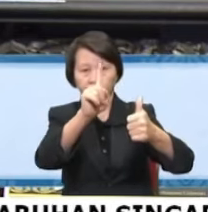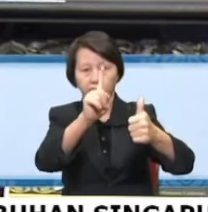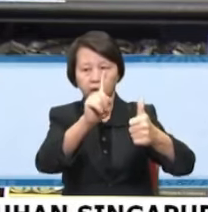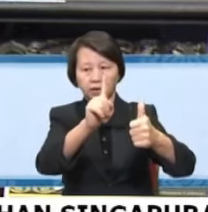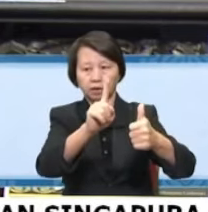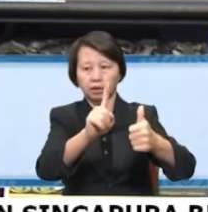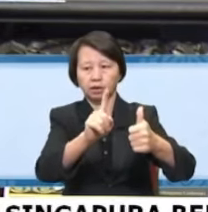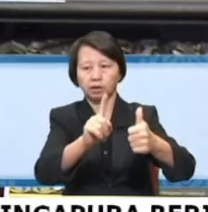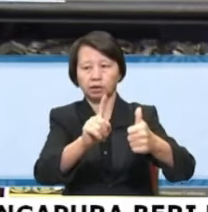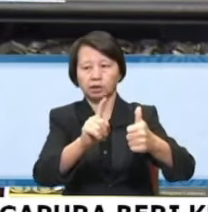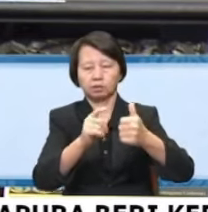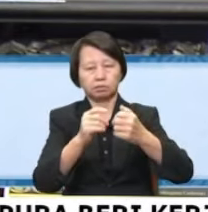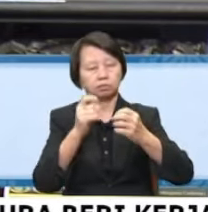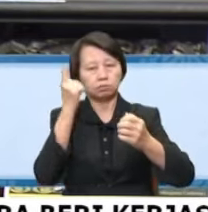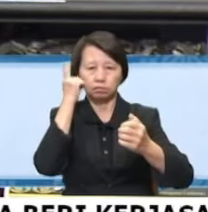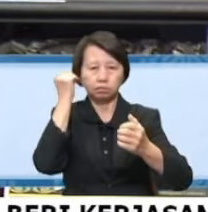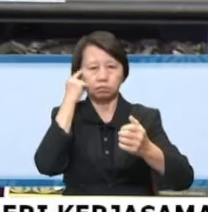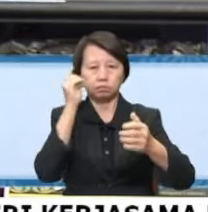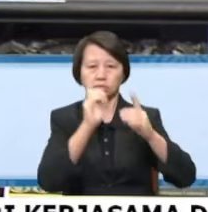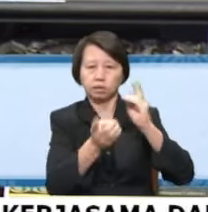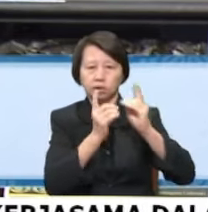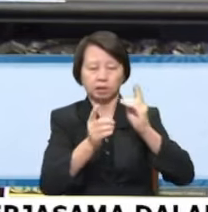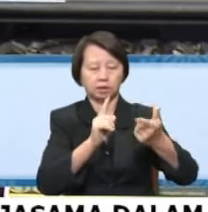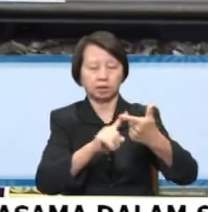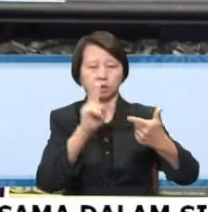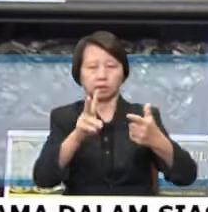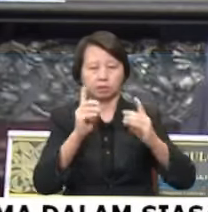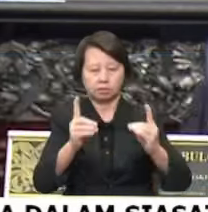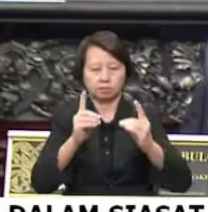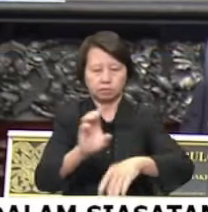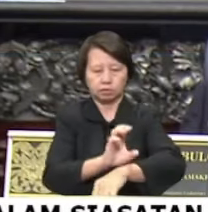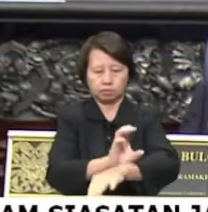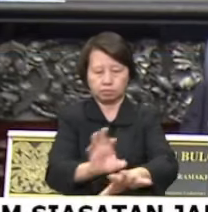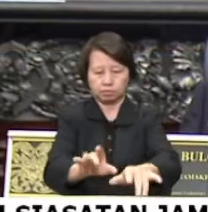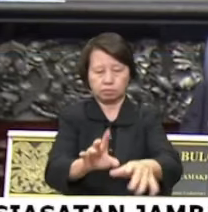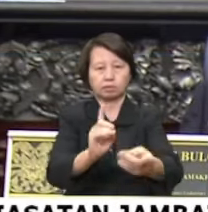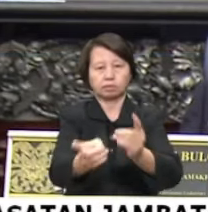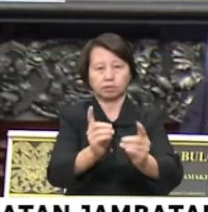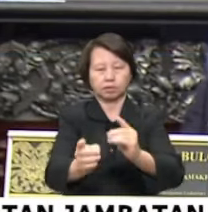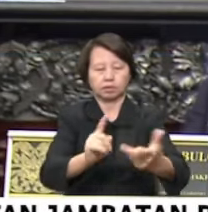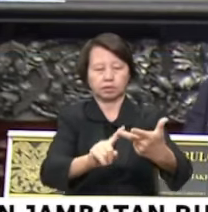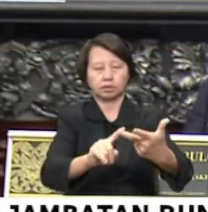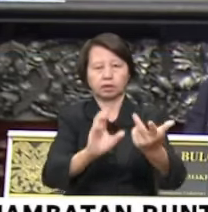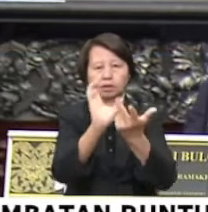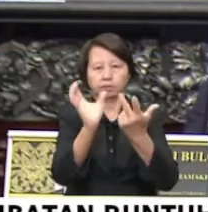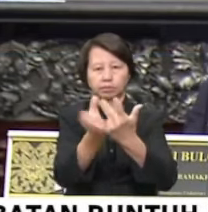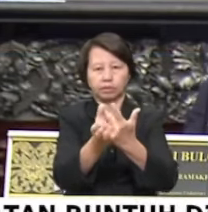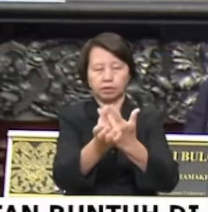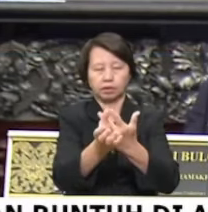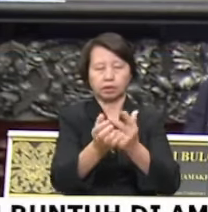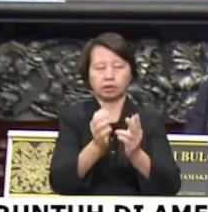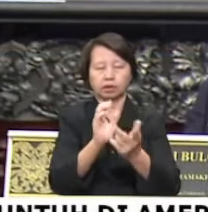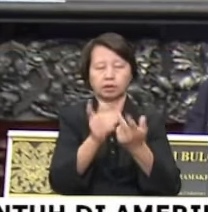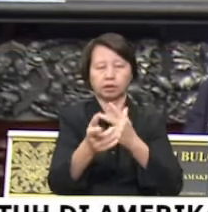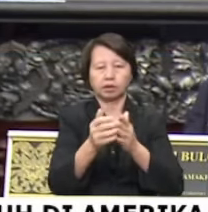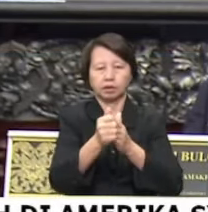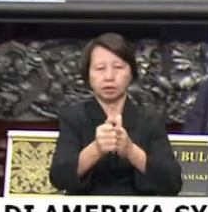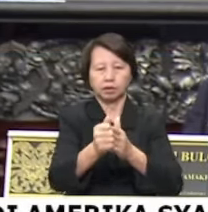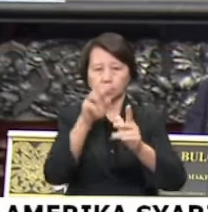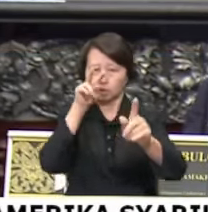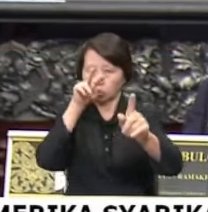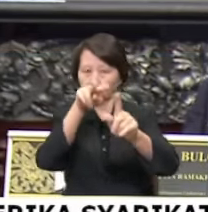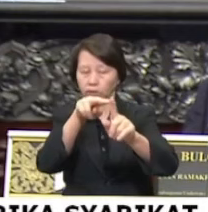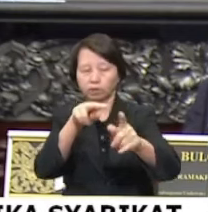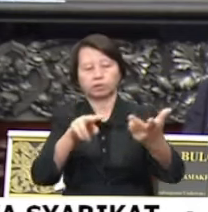murid fasih digital, nombor 2, pendidik kompeten digital, nombor 3, budaya kepimpinan digital perwawasan,